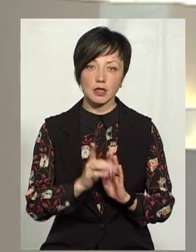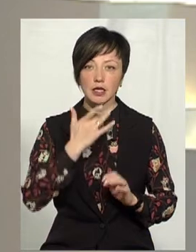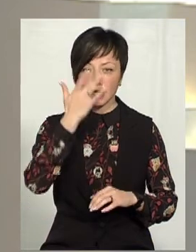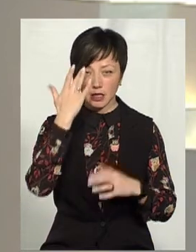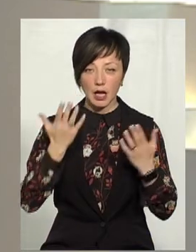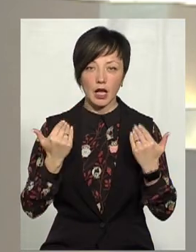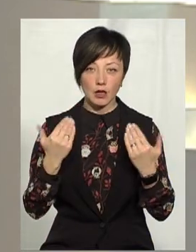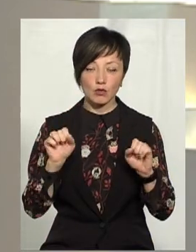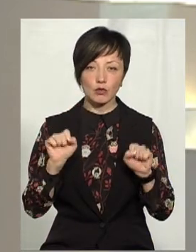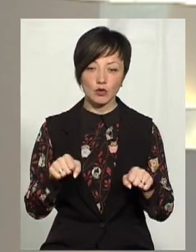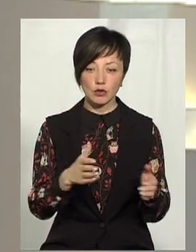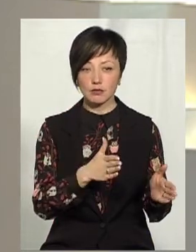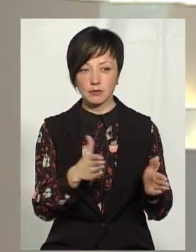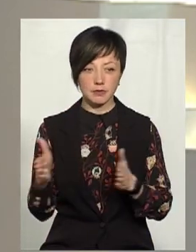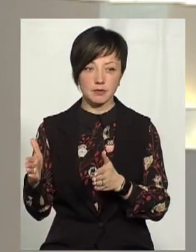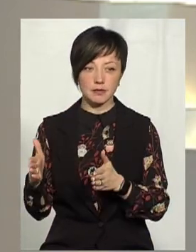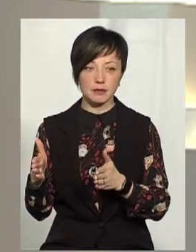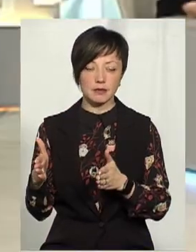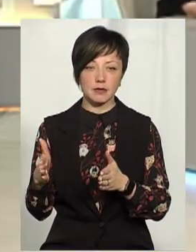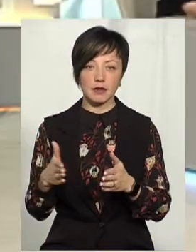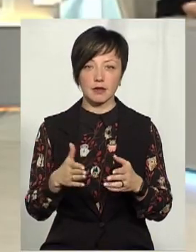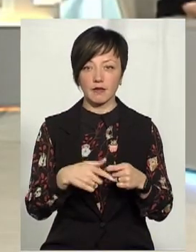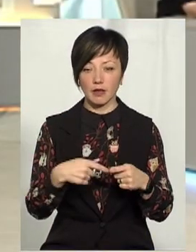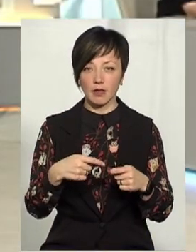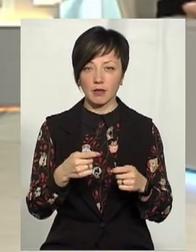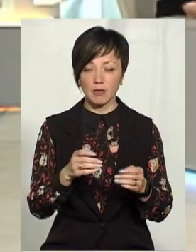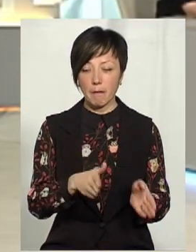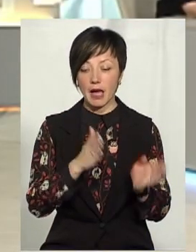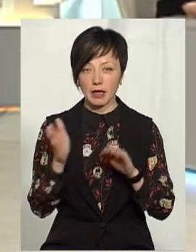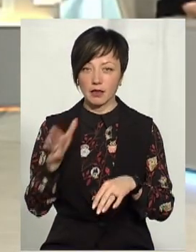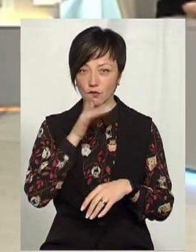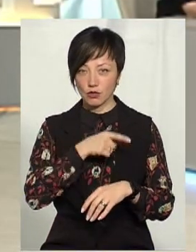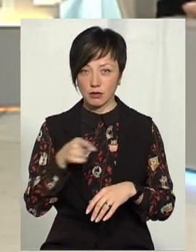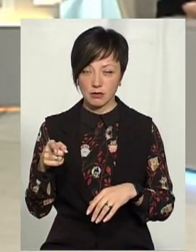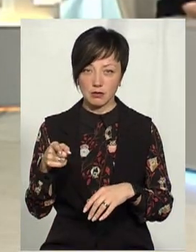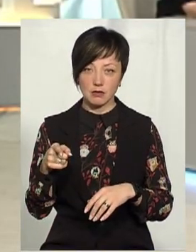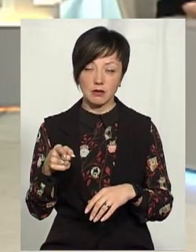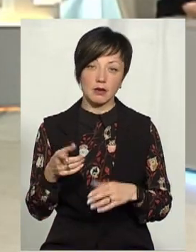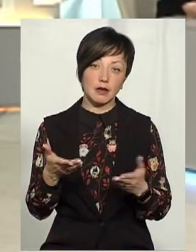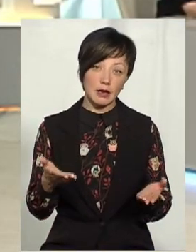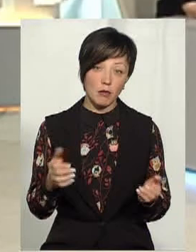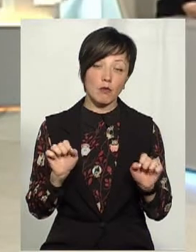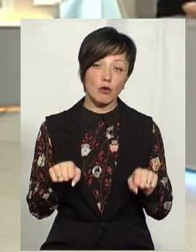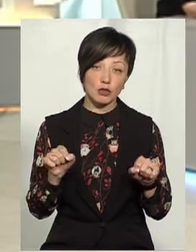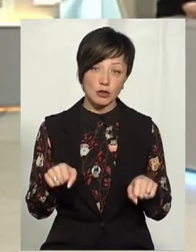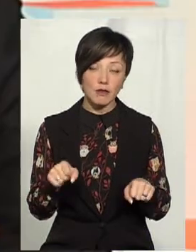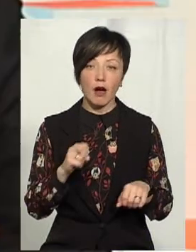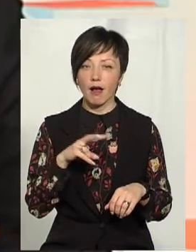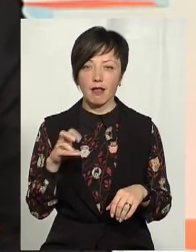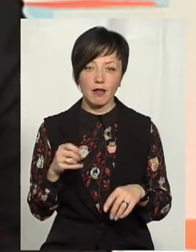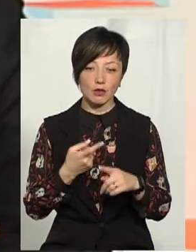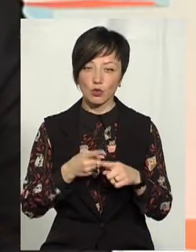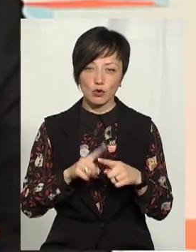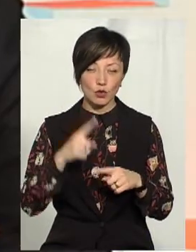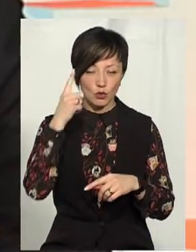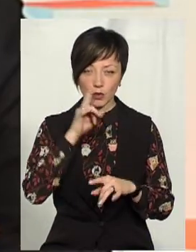літніх канікул можуть зміститись, ну, відтермінуватись в часі? Ну, теоретично існує, але я думаю, що до цього не